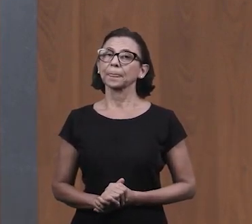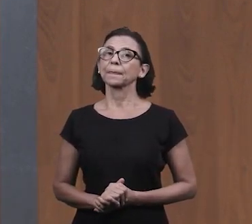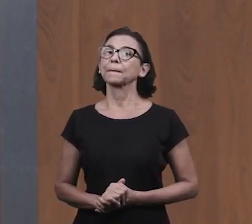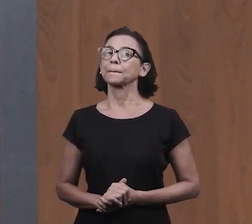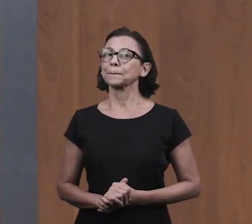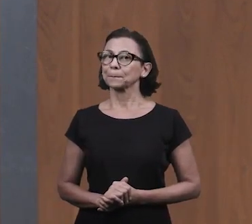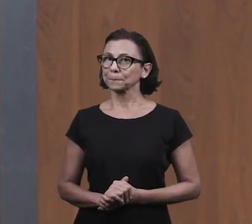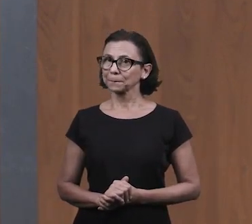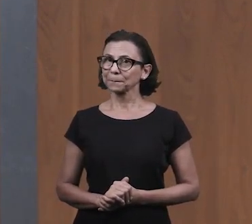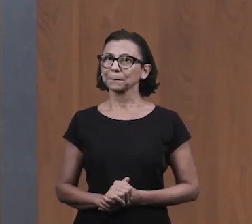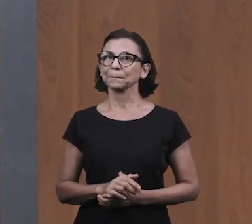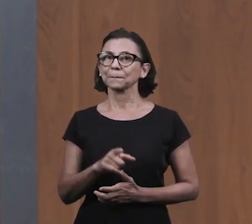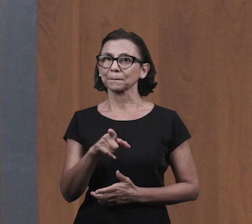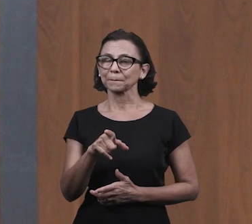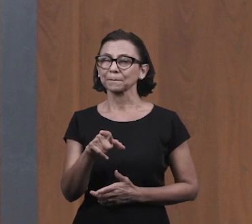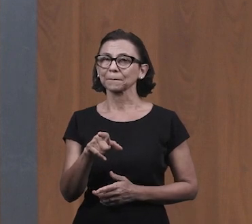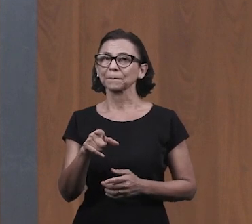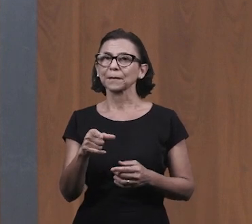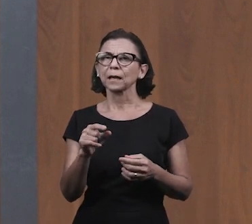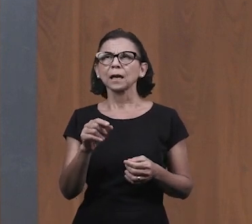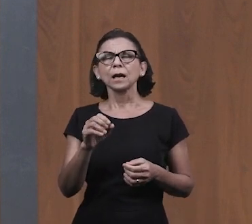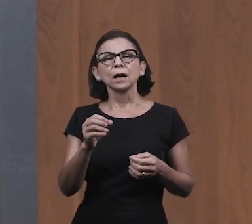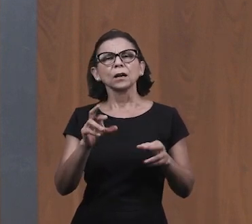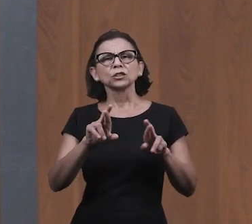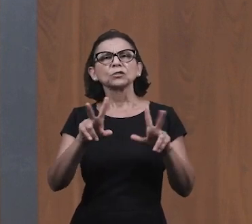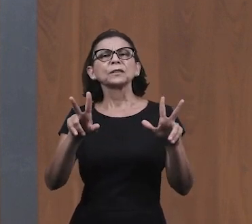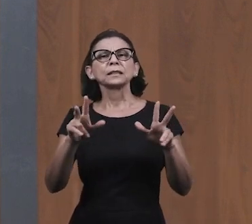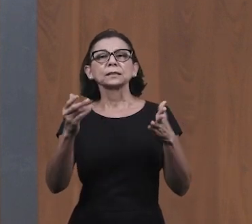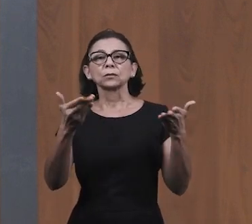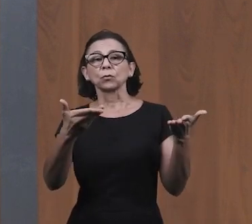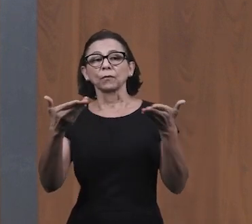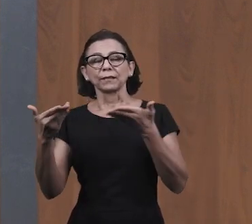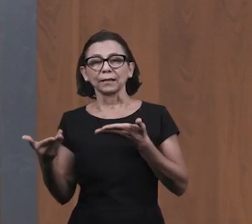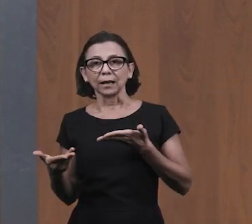invité, être prêt pour la grande scène.